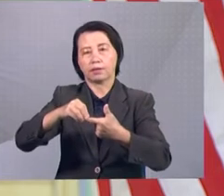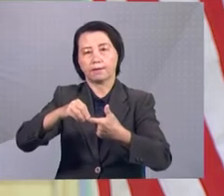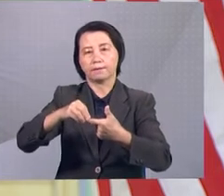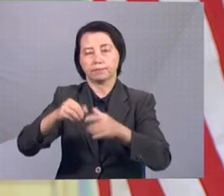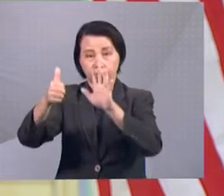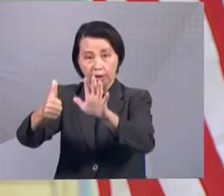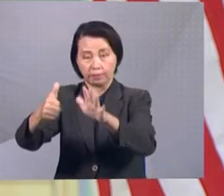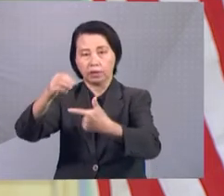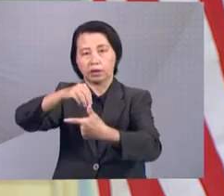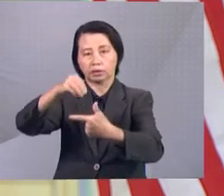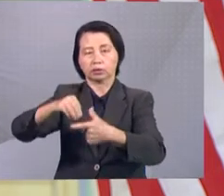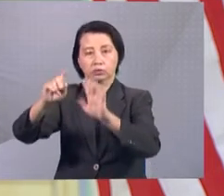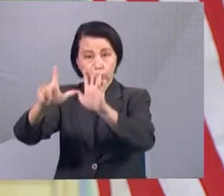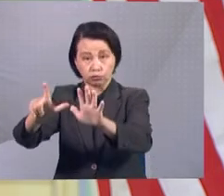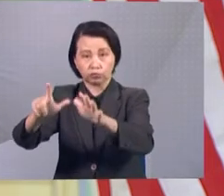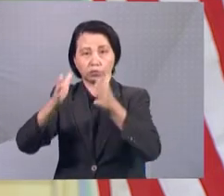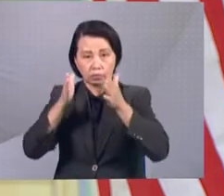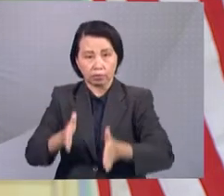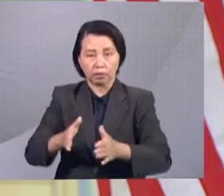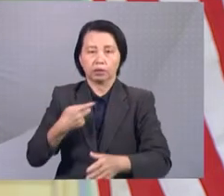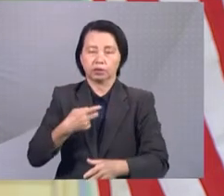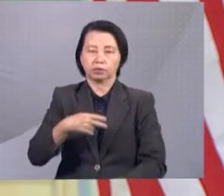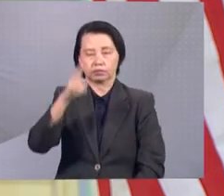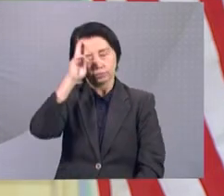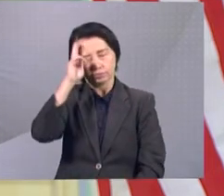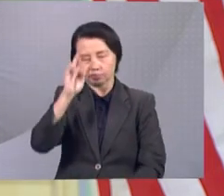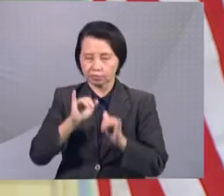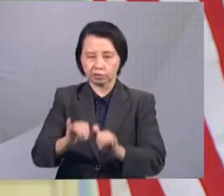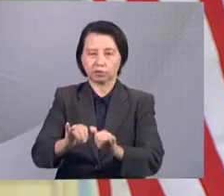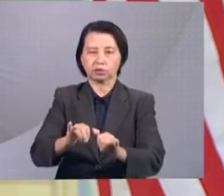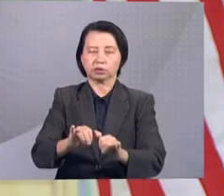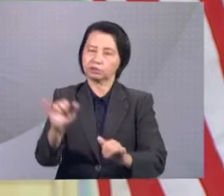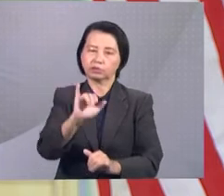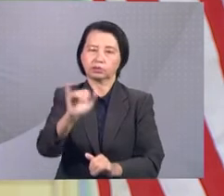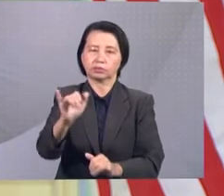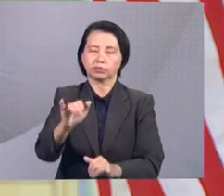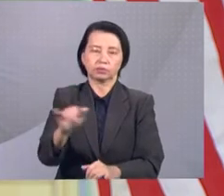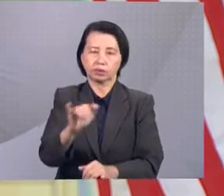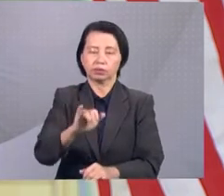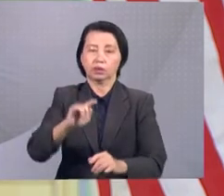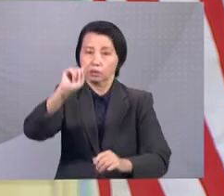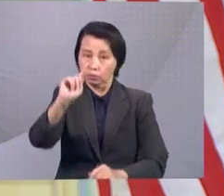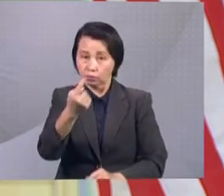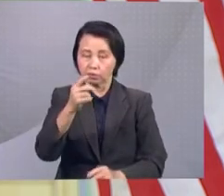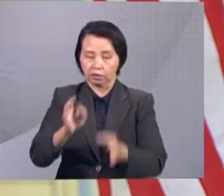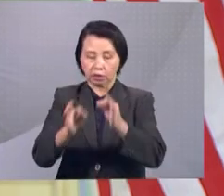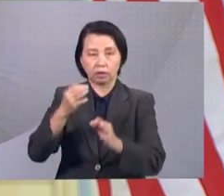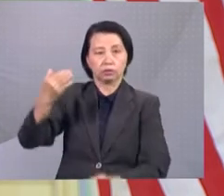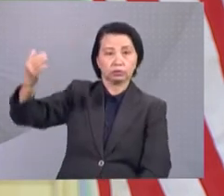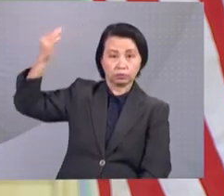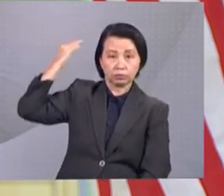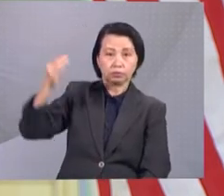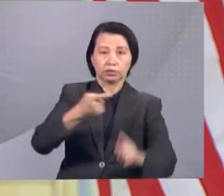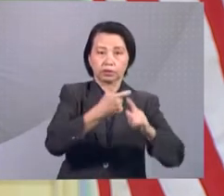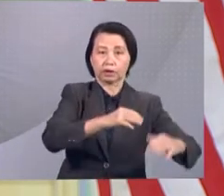nama toto-77 ga-eul kan polisi tersebut cuma kalau dulu hanya